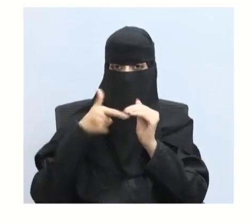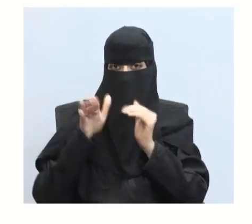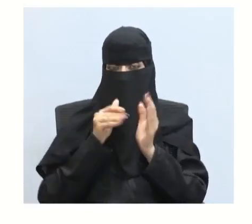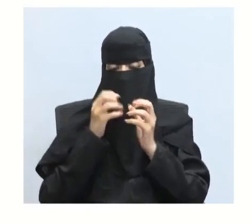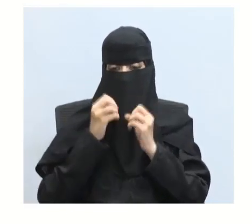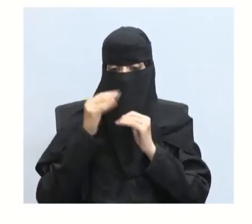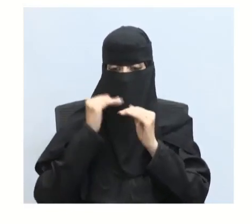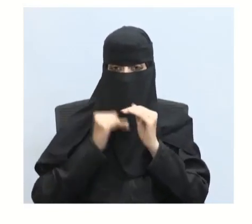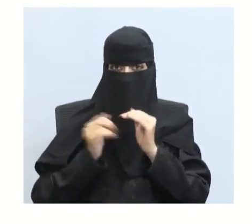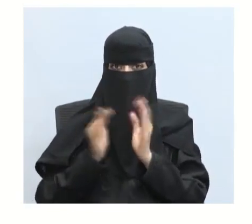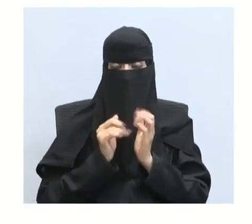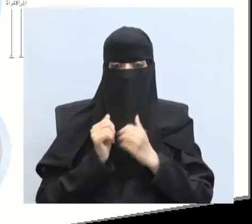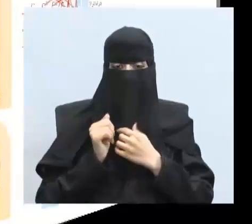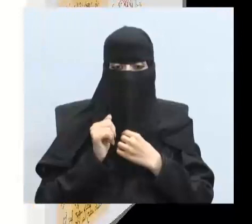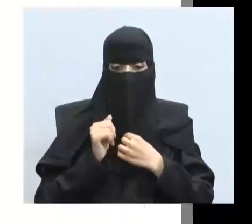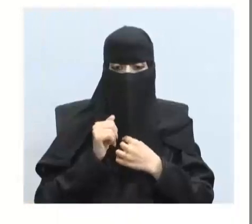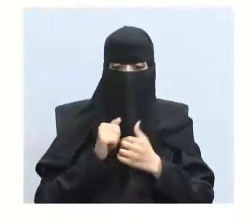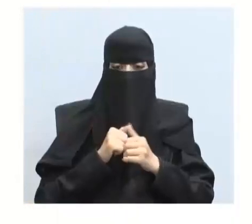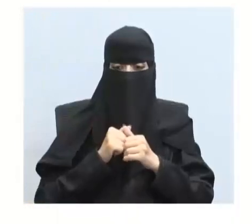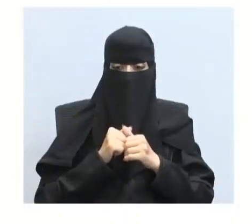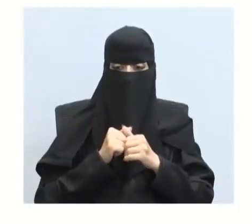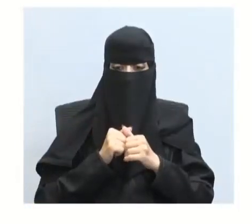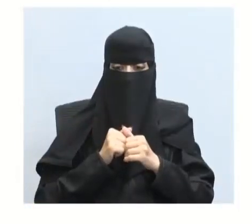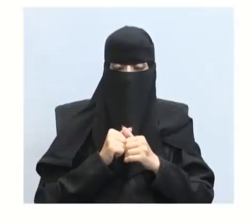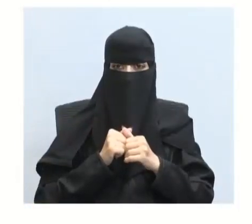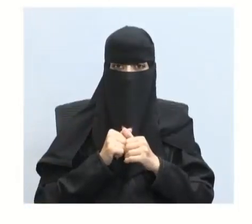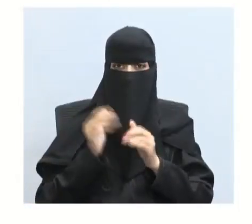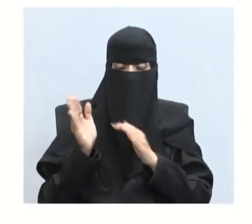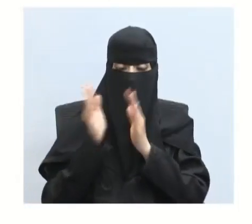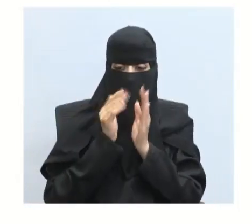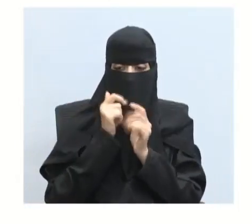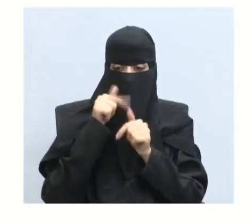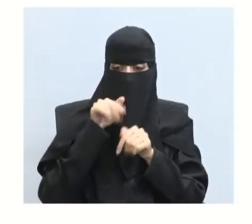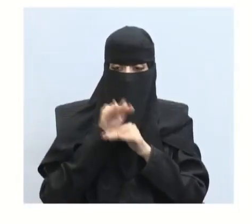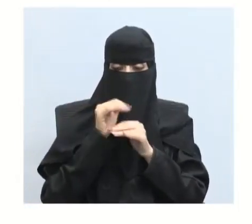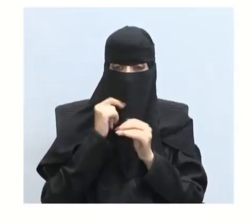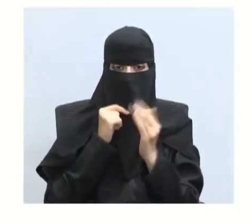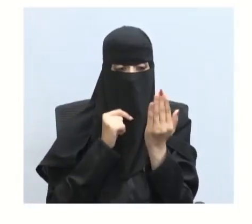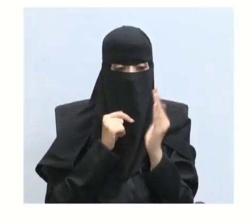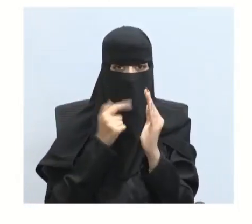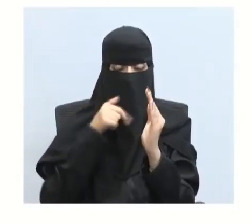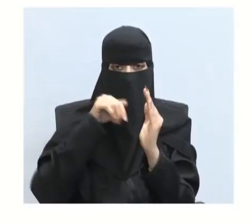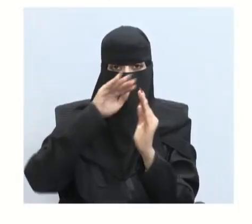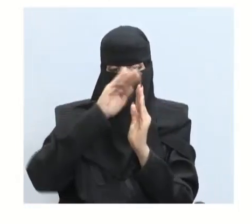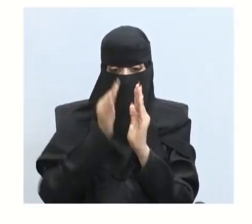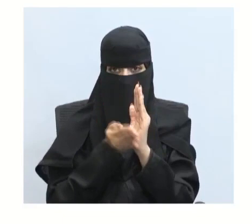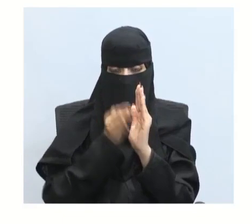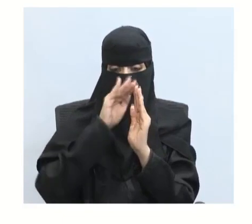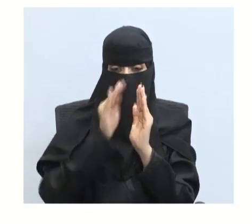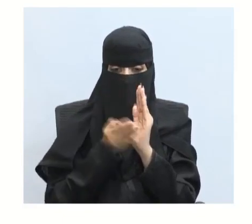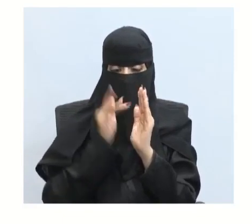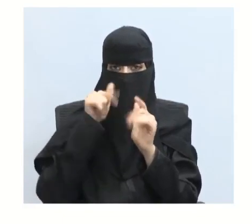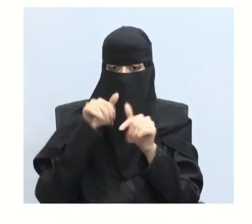انحناء سطح المراه نقللها بعد ذلك درسنا المرايا المحدبه